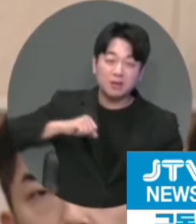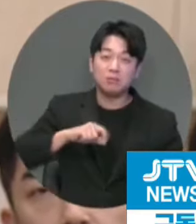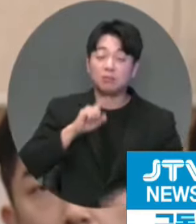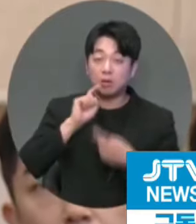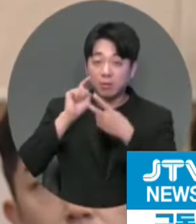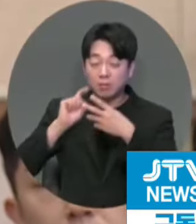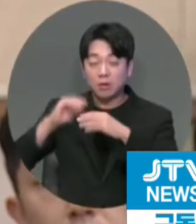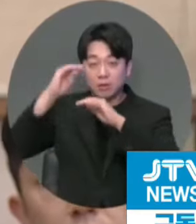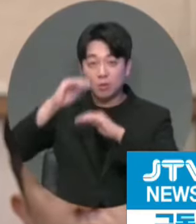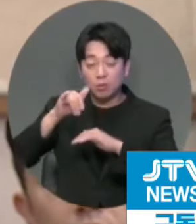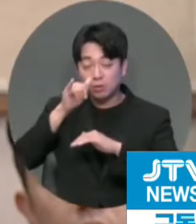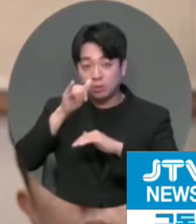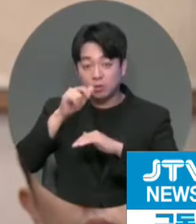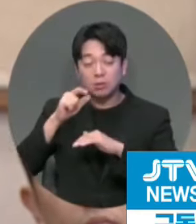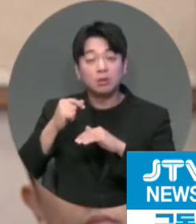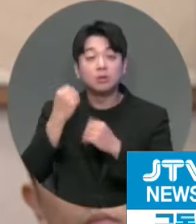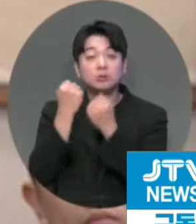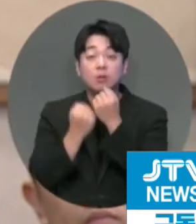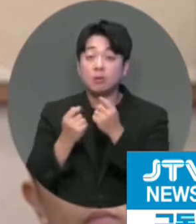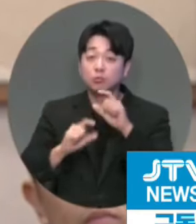위해서요.